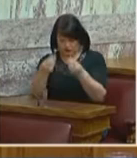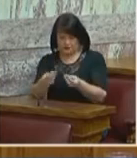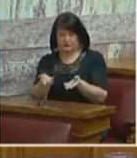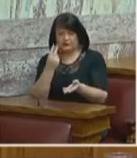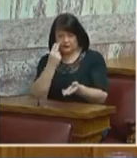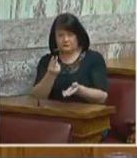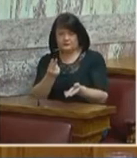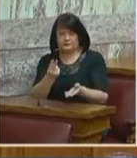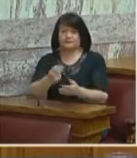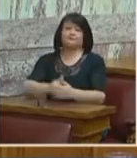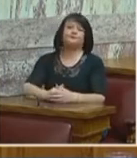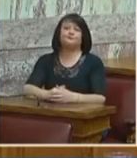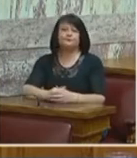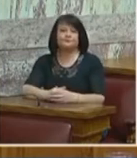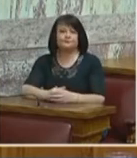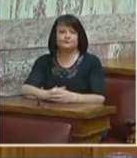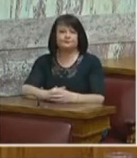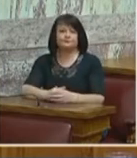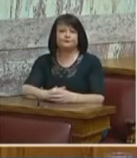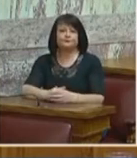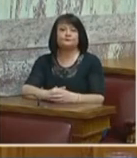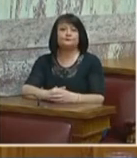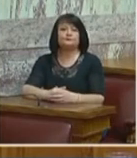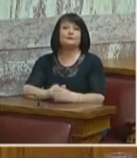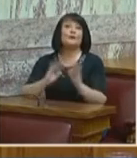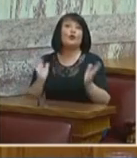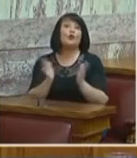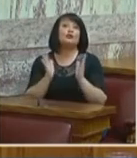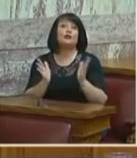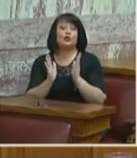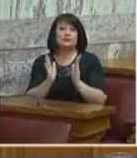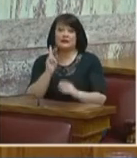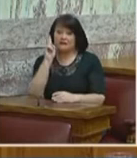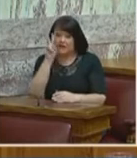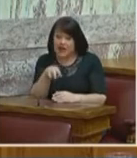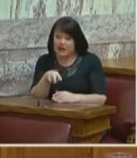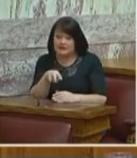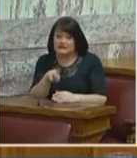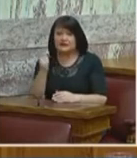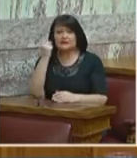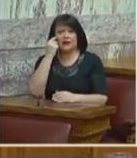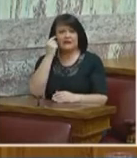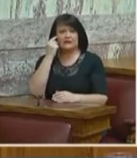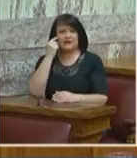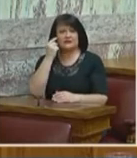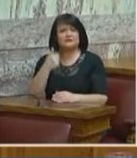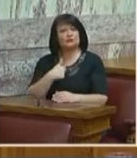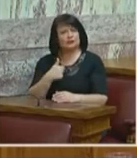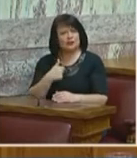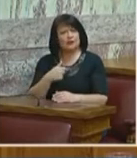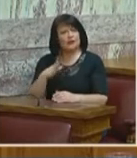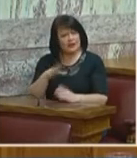Και οποιοδήποτε αμερόληπτος κριτής, χωρίς αμφιβολία διαπιστώνει, ότι και να καταθέσω επί της ουσίας δικογραφία